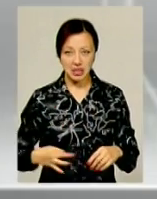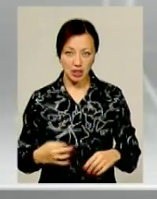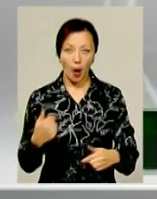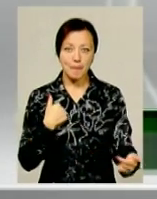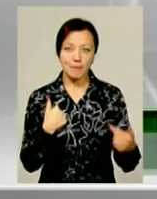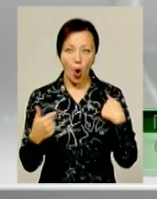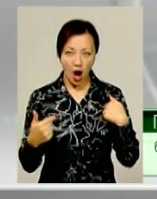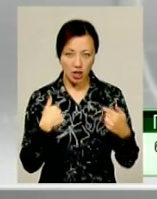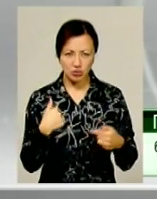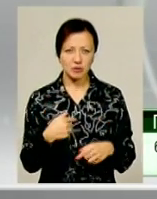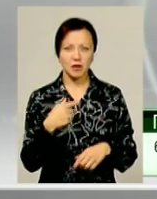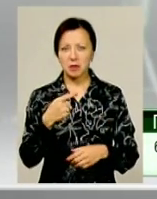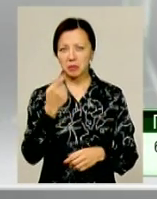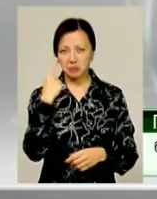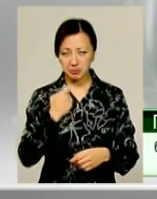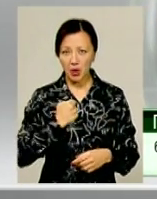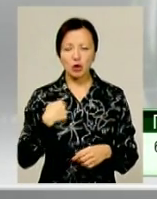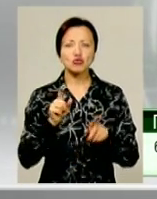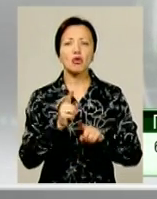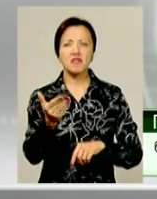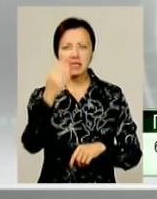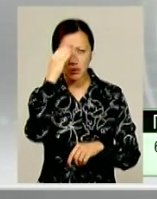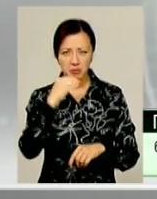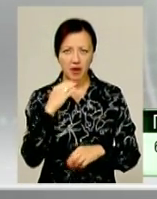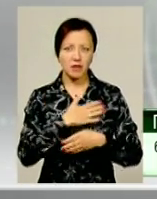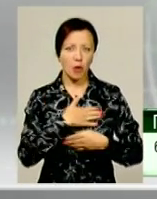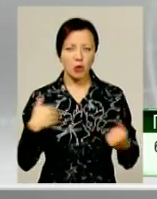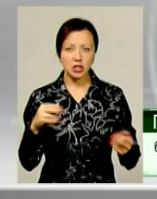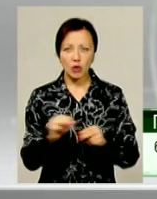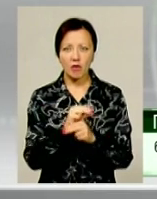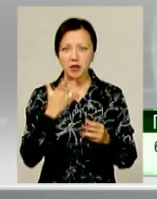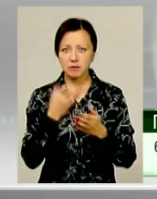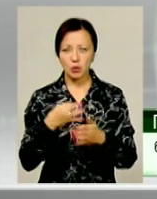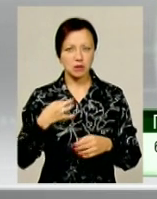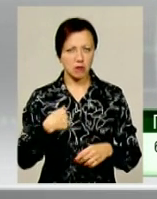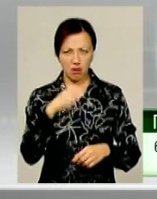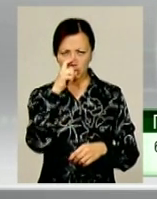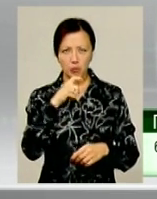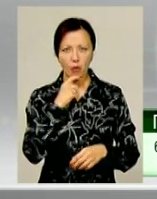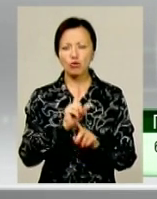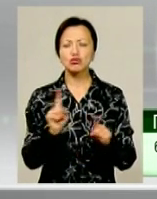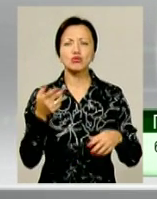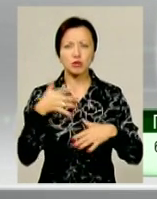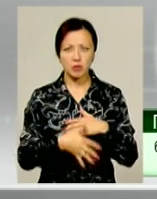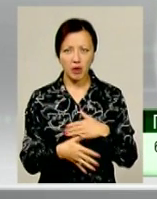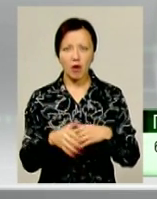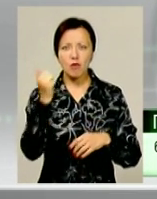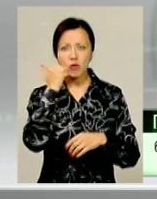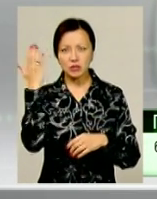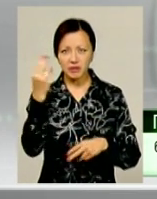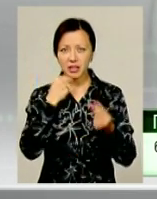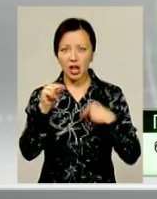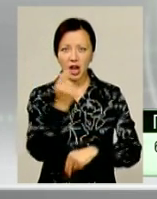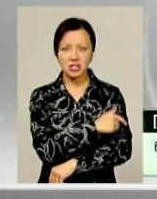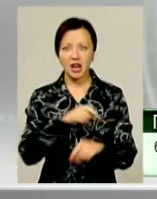покалічив. Що ви за батько? Ви не хочете лікувати свого сина? Я не зрозумів. А він каже, що тут розуміти? В Москві